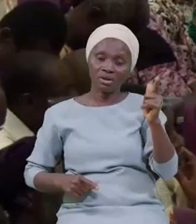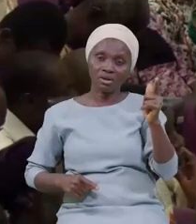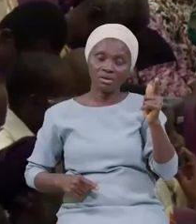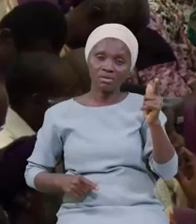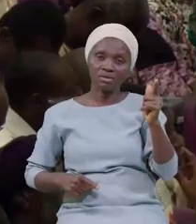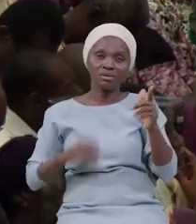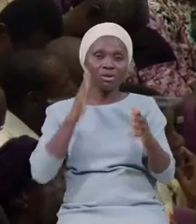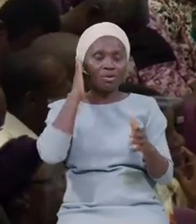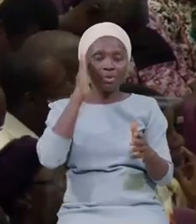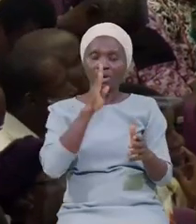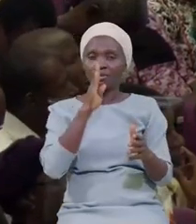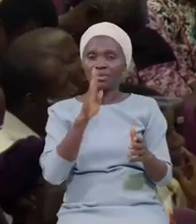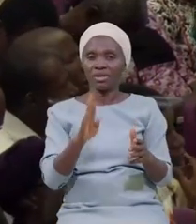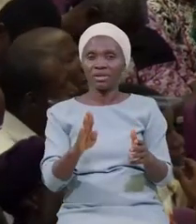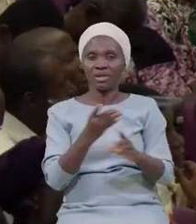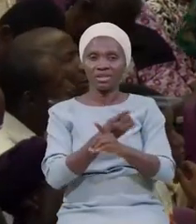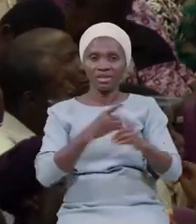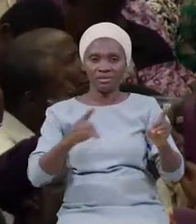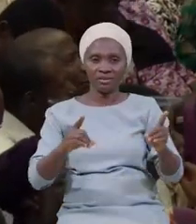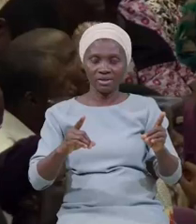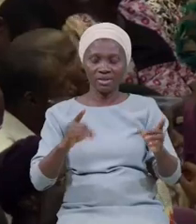quiconque invoquera le nom de l'Éternel sera délivré.